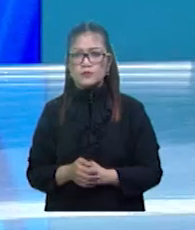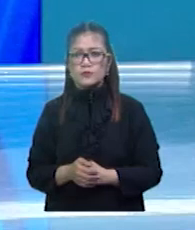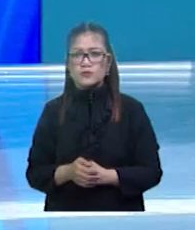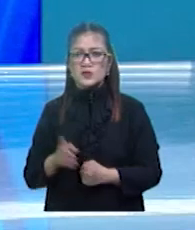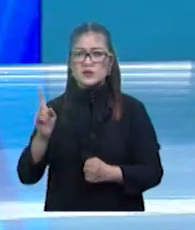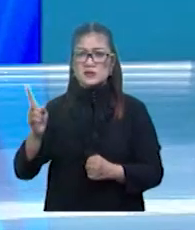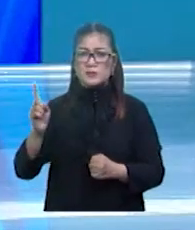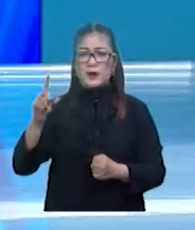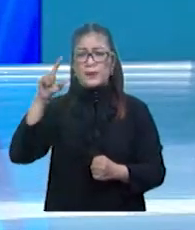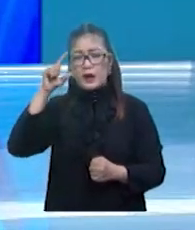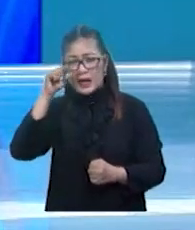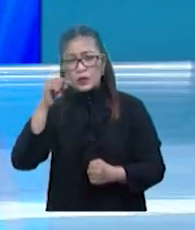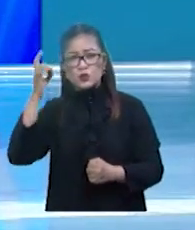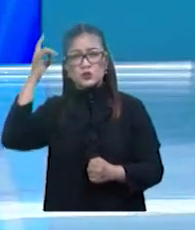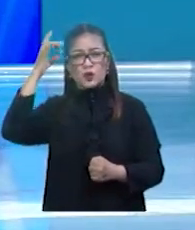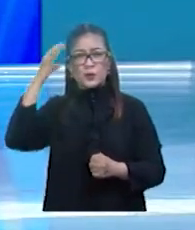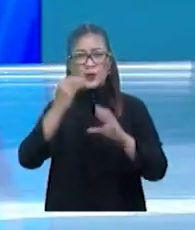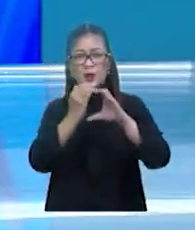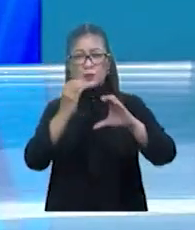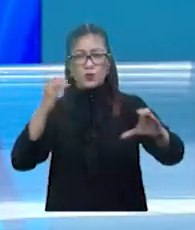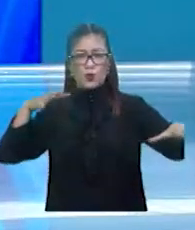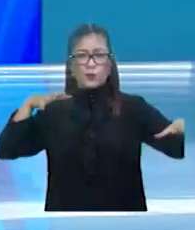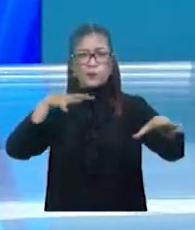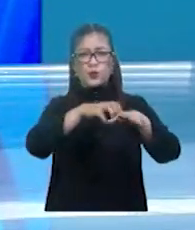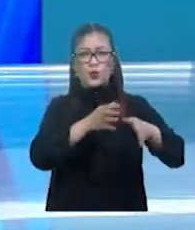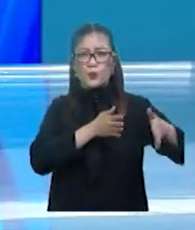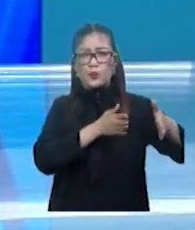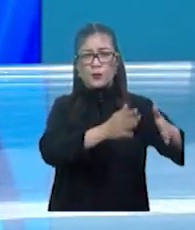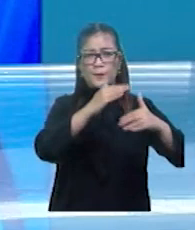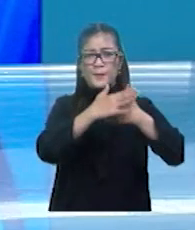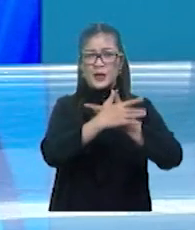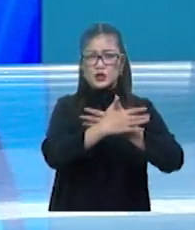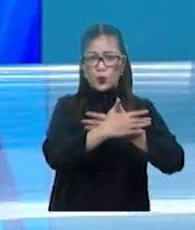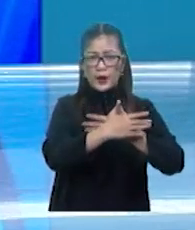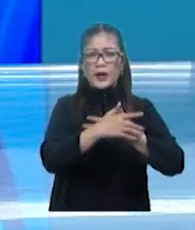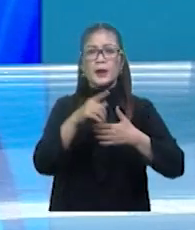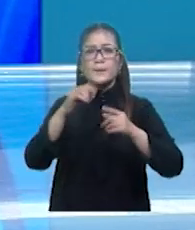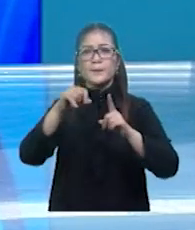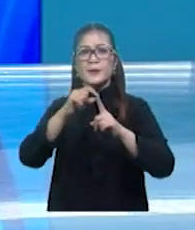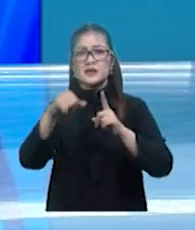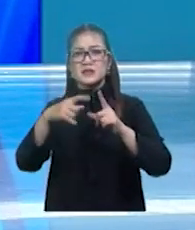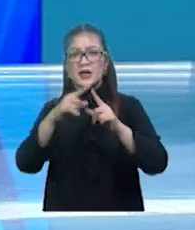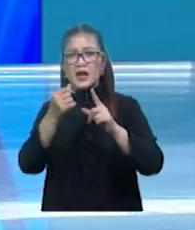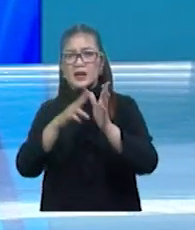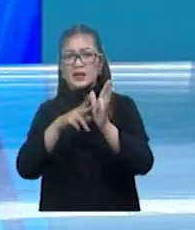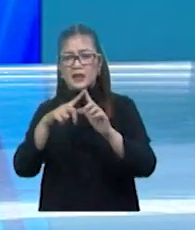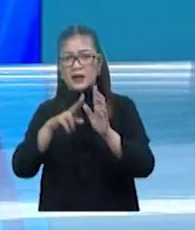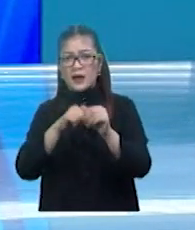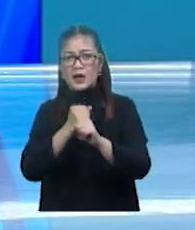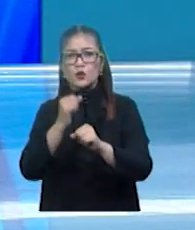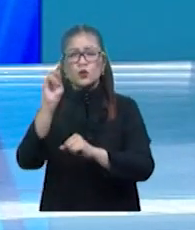Pemirsa, diduga sopir mengantuk, sebuah minibus menabrak separator bus Transjakarta di Penjaringan Jakarta Utara Selasa dini